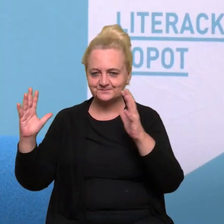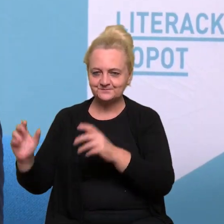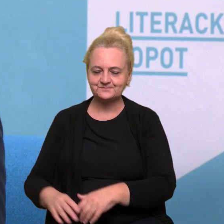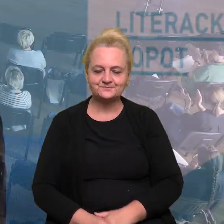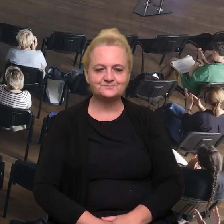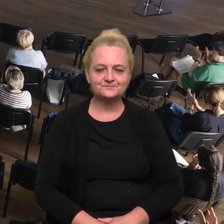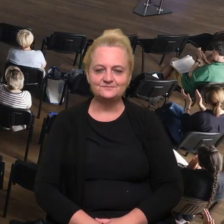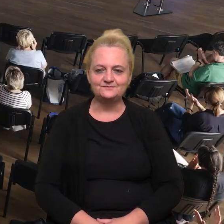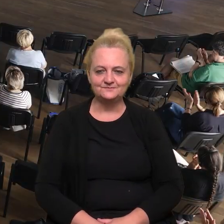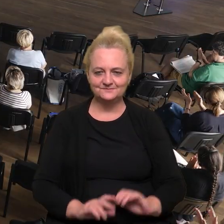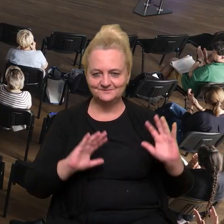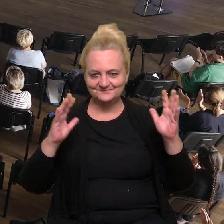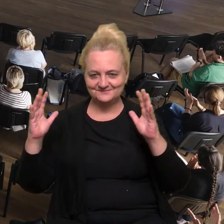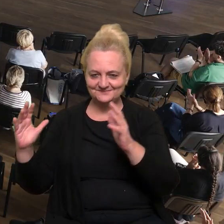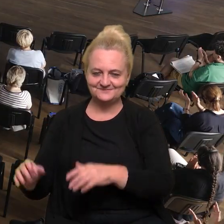Danke.